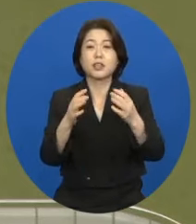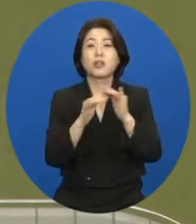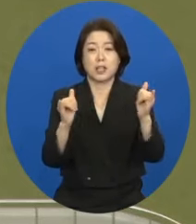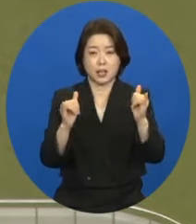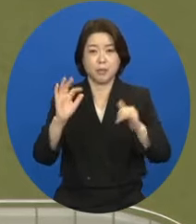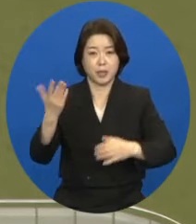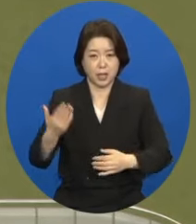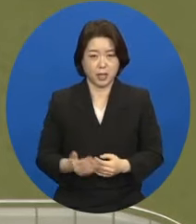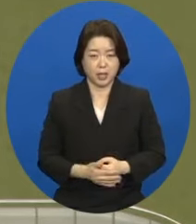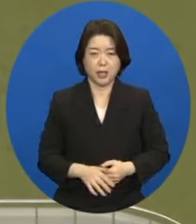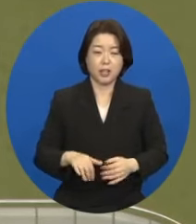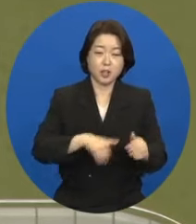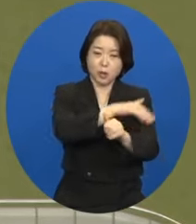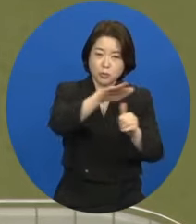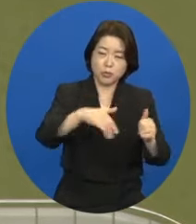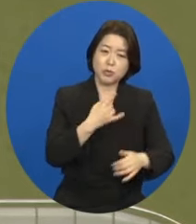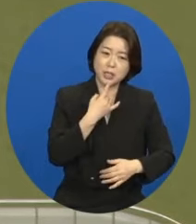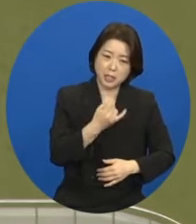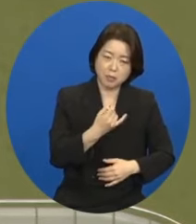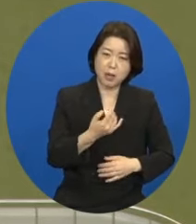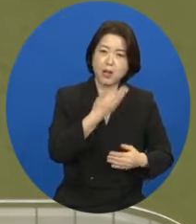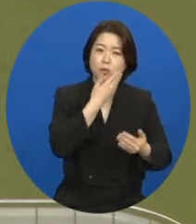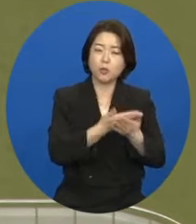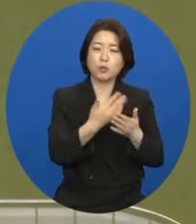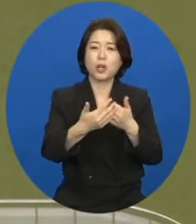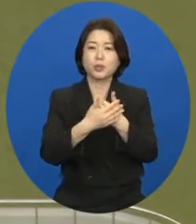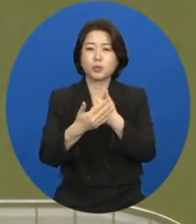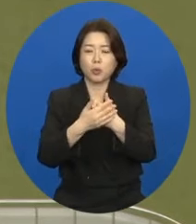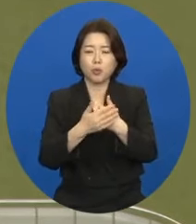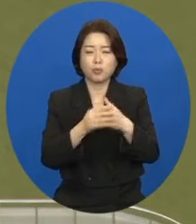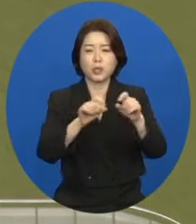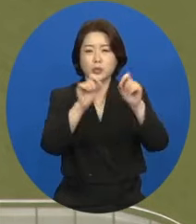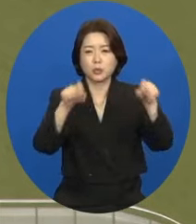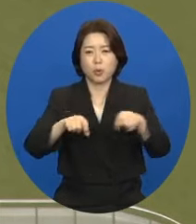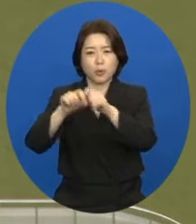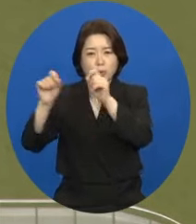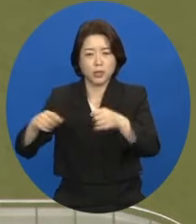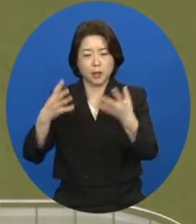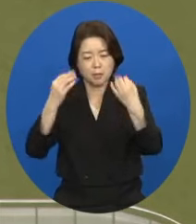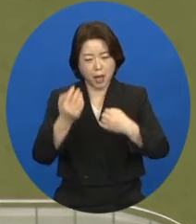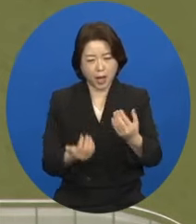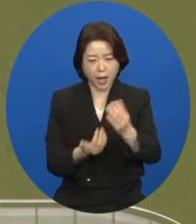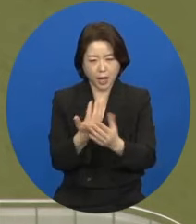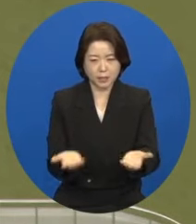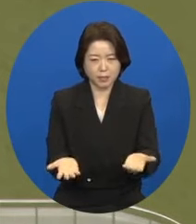그러한 아비가일 같은 귀한 도움의 동역자들이 많이 생겨나기를 축복합니다.